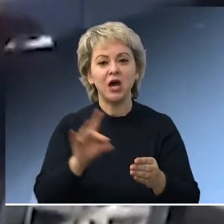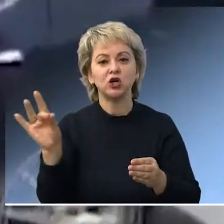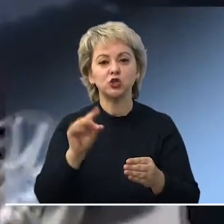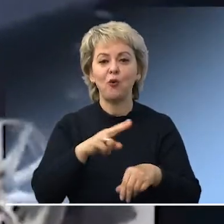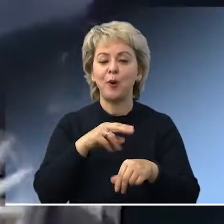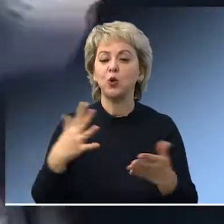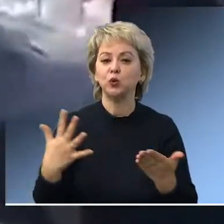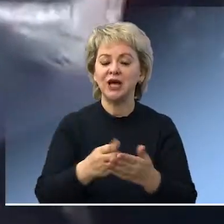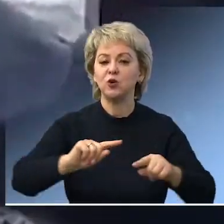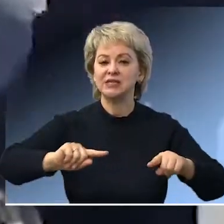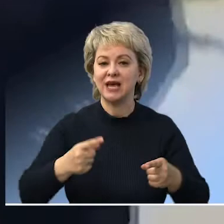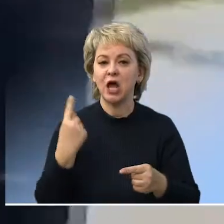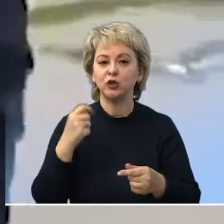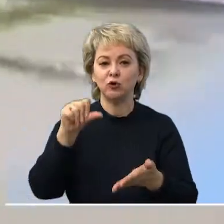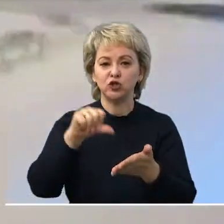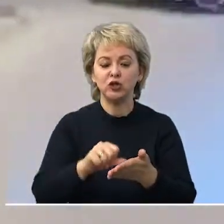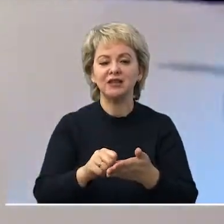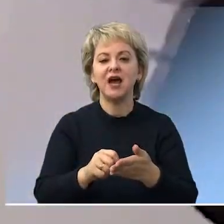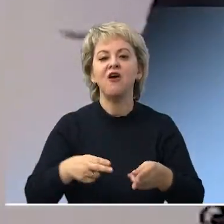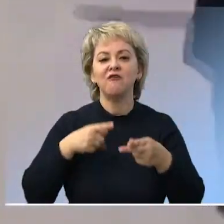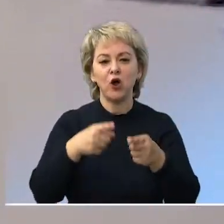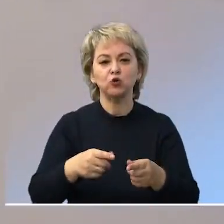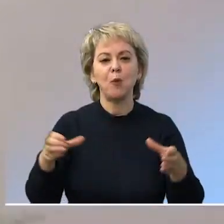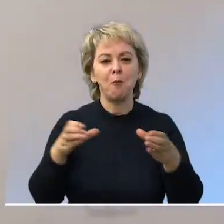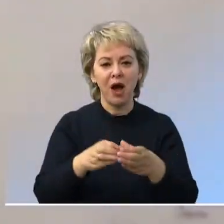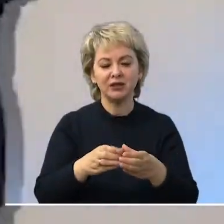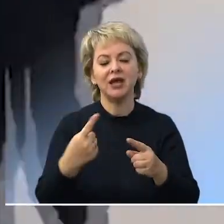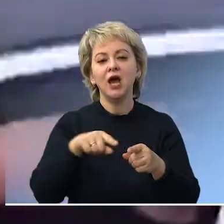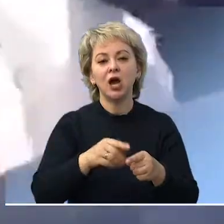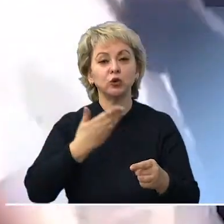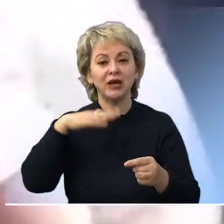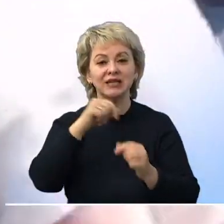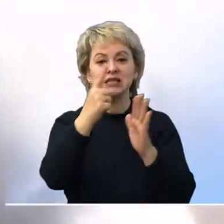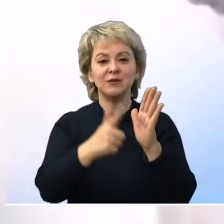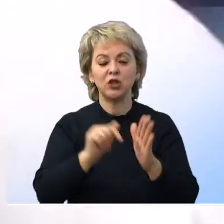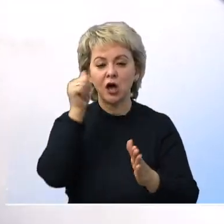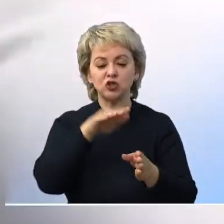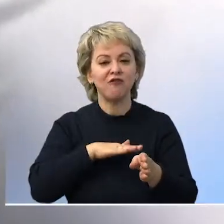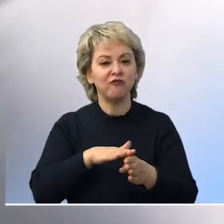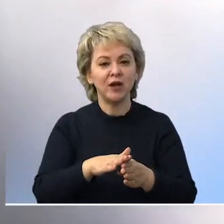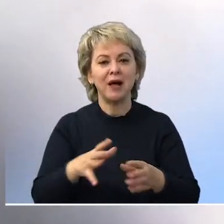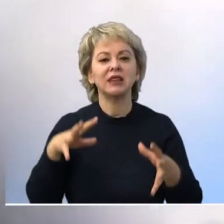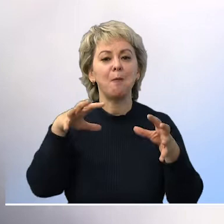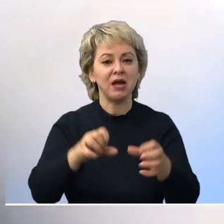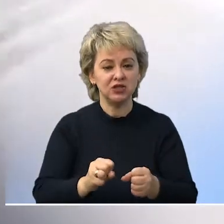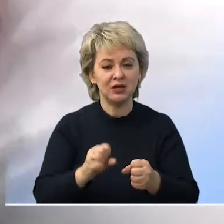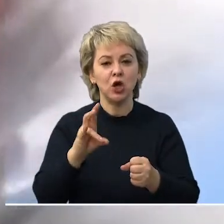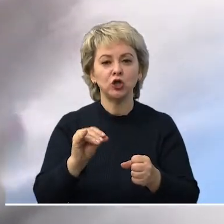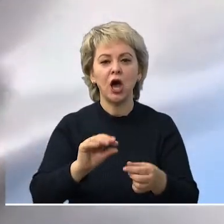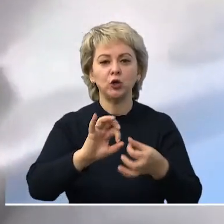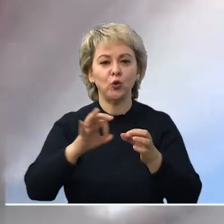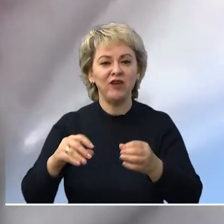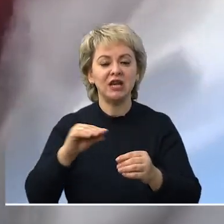ростовскими полицейскими удалось задержать одного из членов вооруженной преступной банды, которые летом 2017 года совершили разбойное нападение